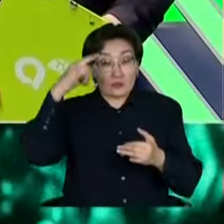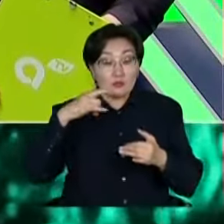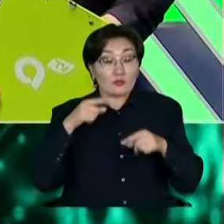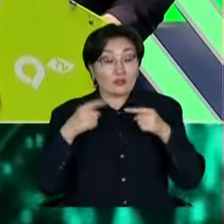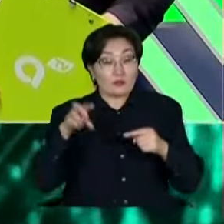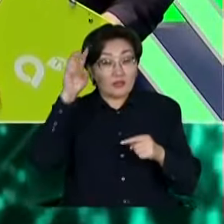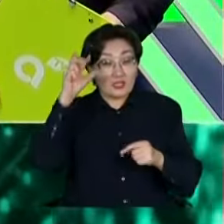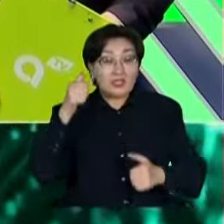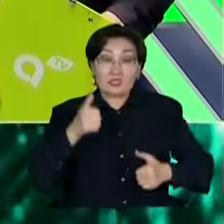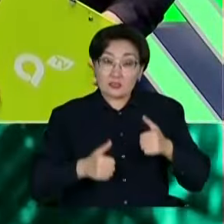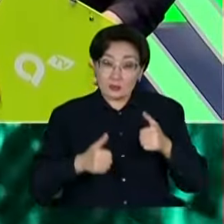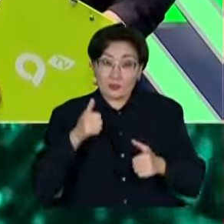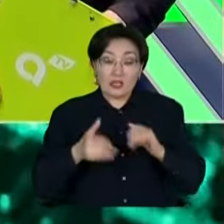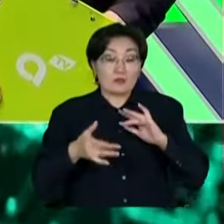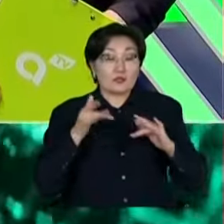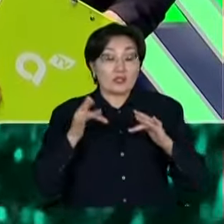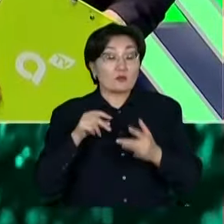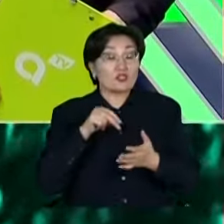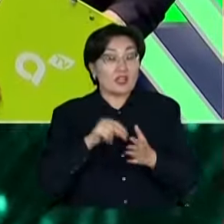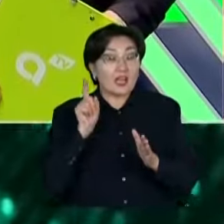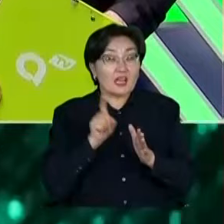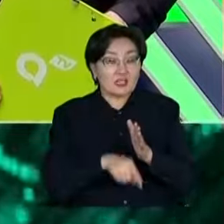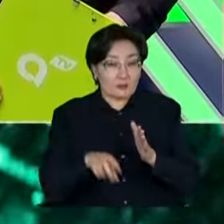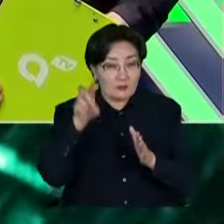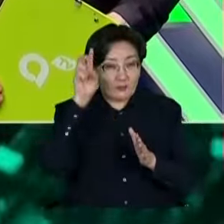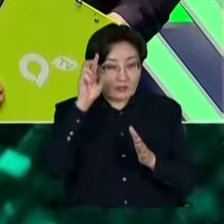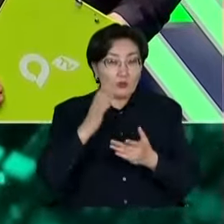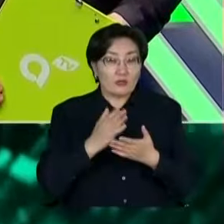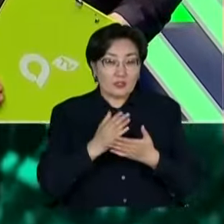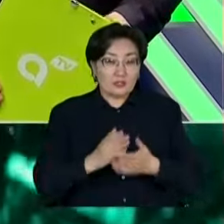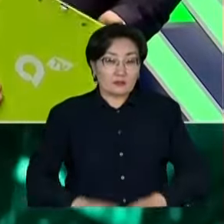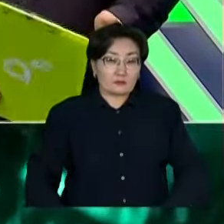басқа елдермен салыстырғанда интернет бағасы арзан ел болып саналады.